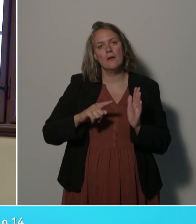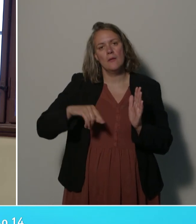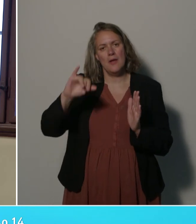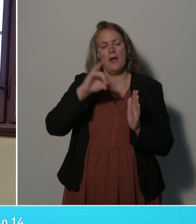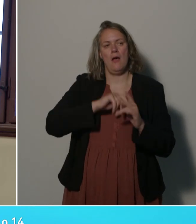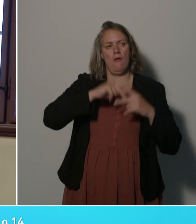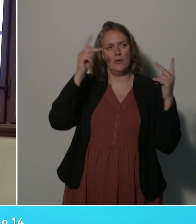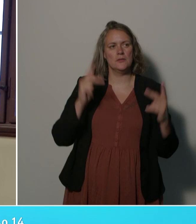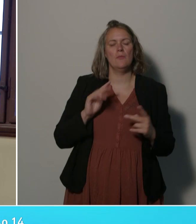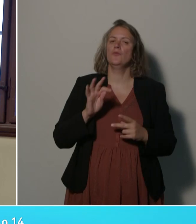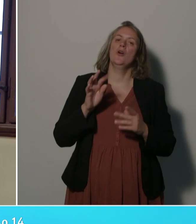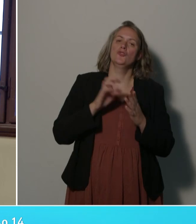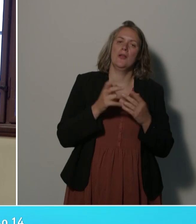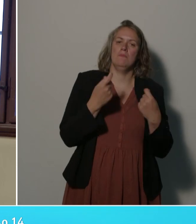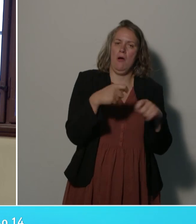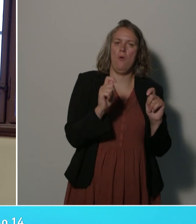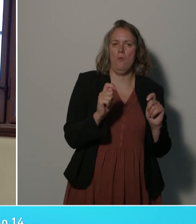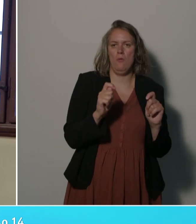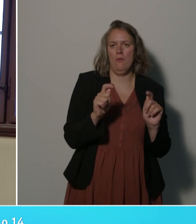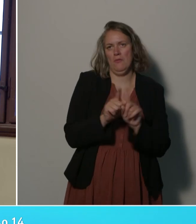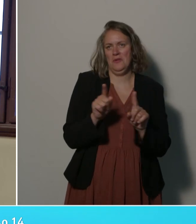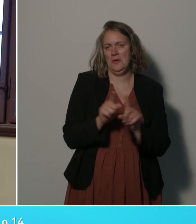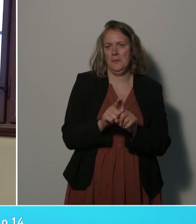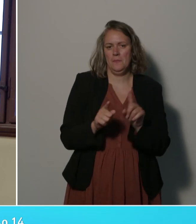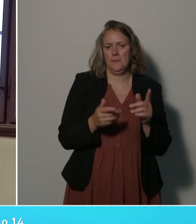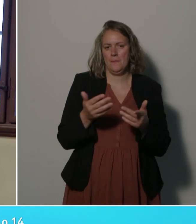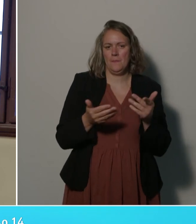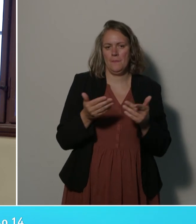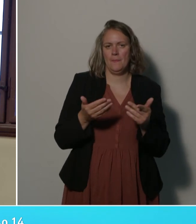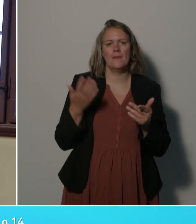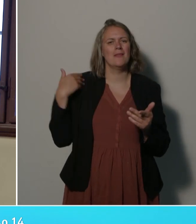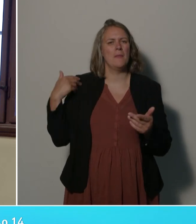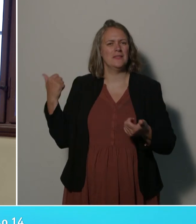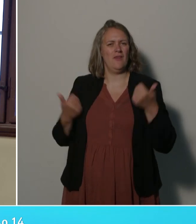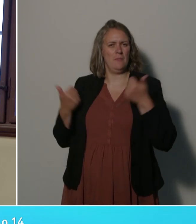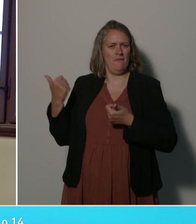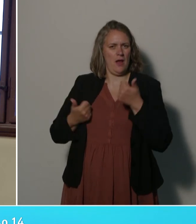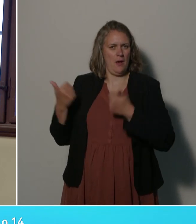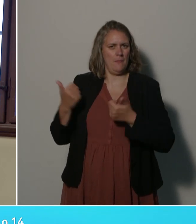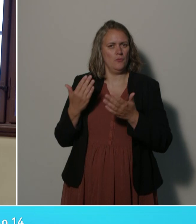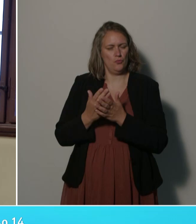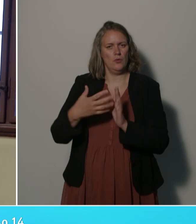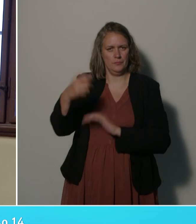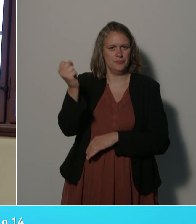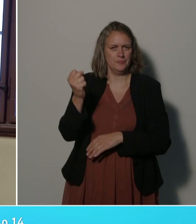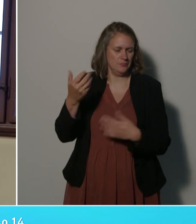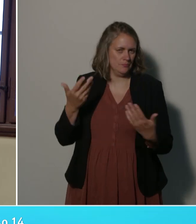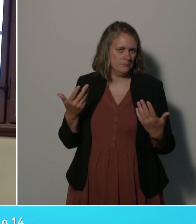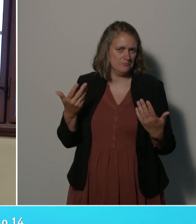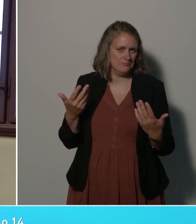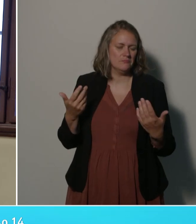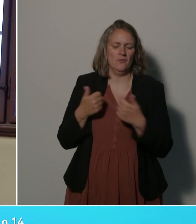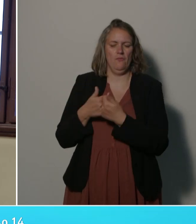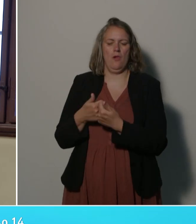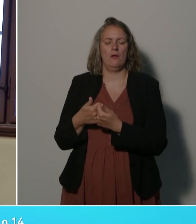städtebauliche Konzept vor, so wie es im Wettbewerb sich durchsetzen konnte. Es